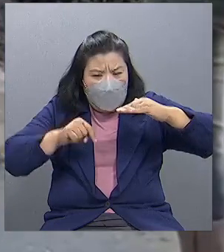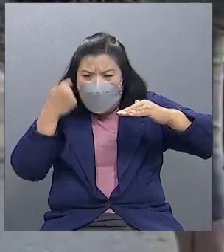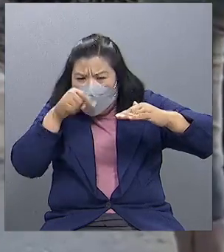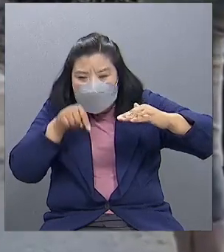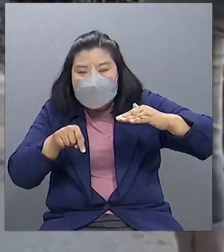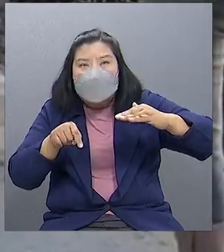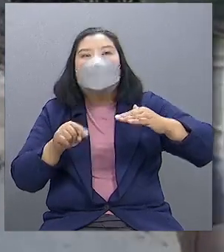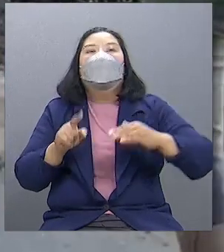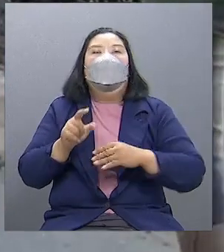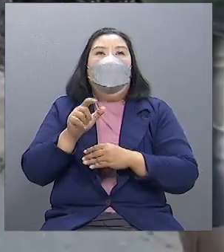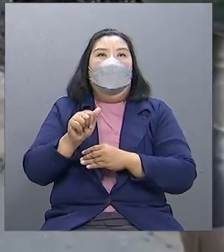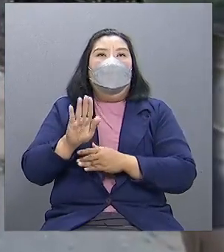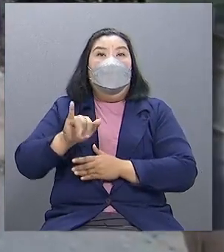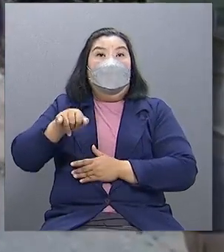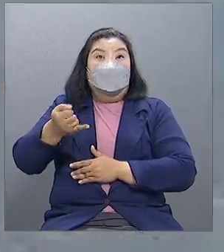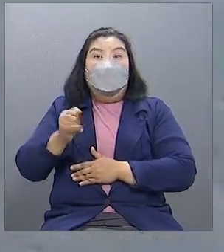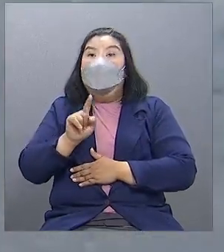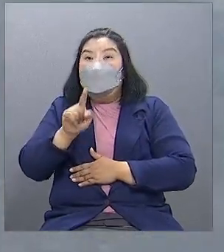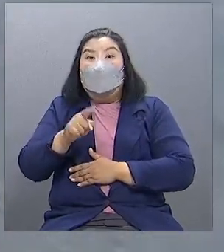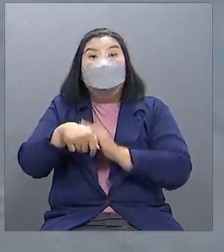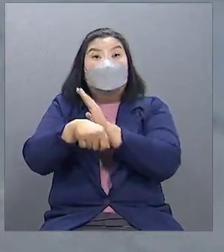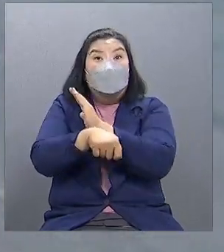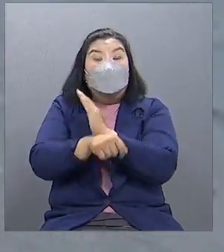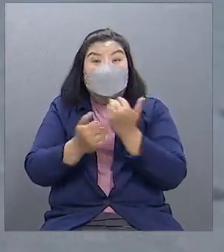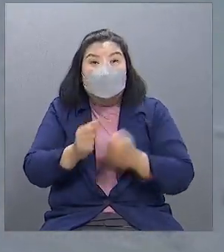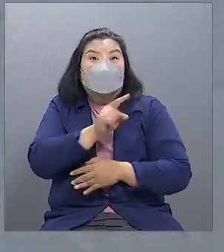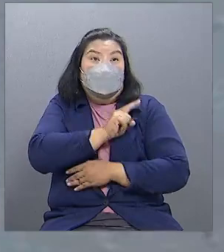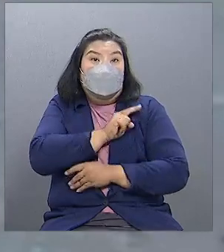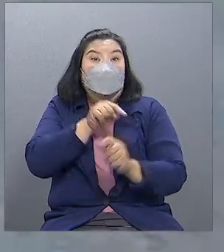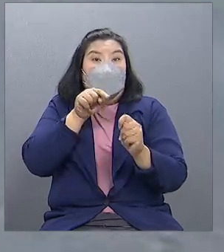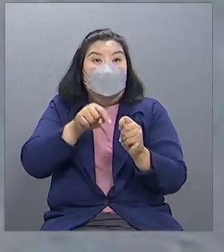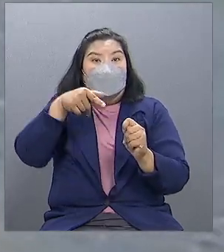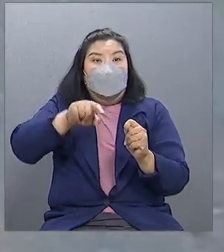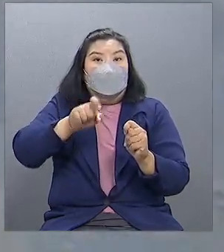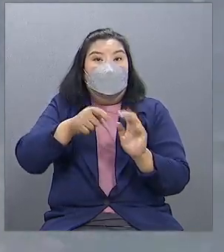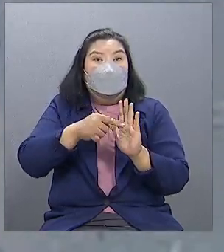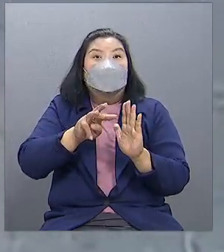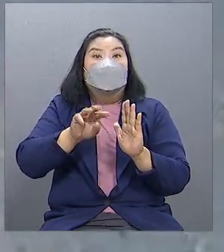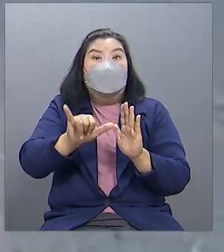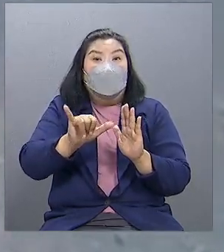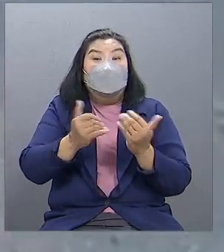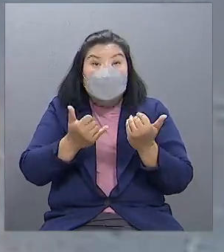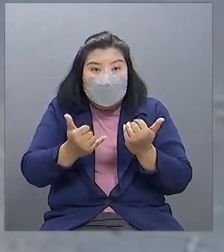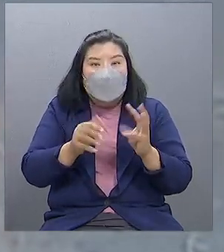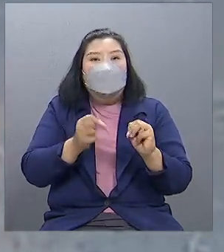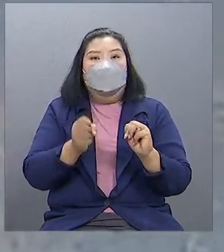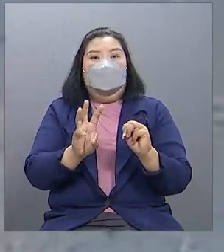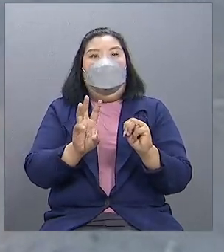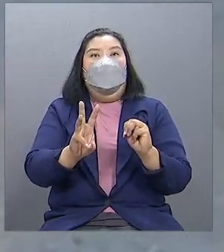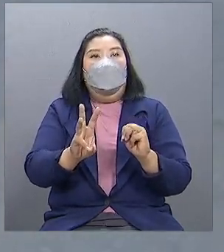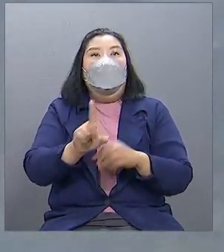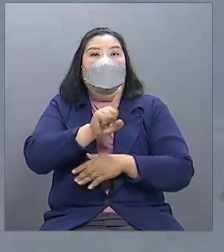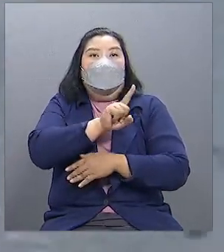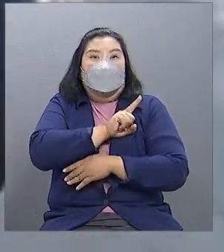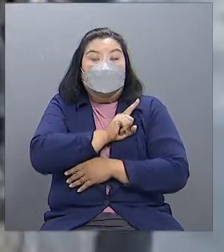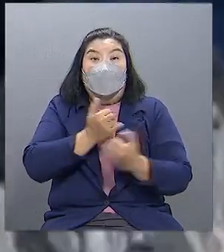่วจัหวัด นครราจสีมาเกตอเภพิมกบอกว่า ถนนไซบ้านให่ไงามู 16 เป็นเขตความรัปดชอบขององการบริห